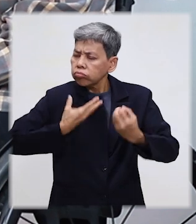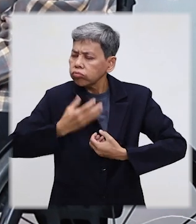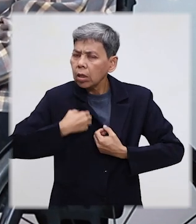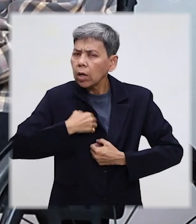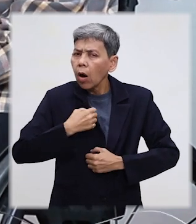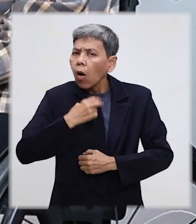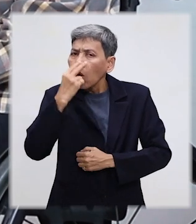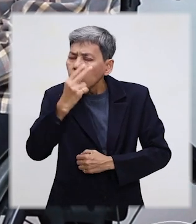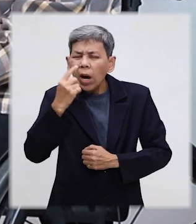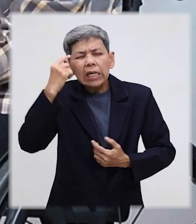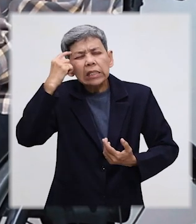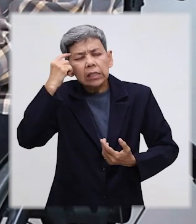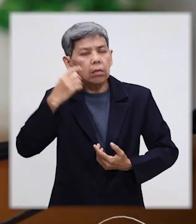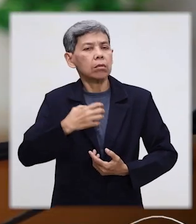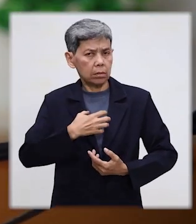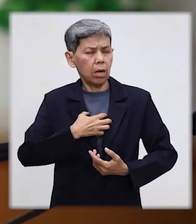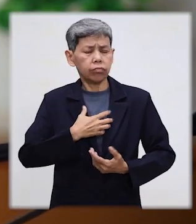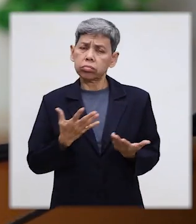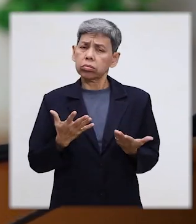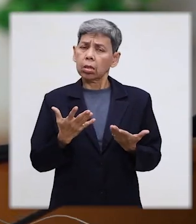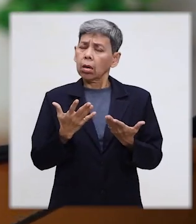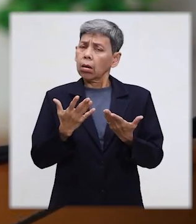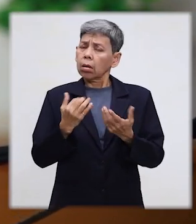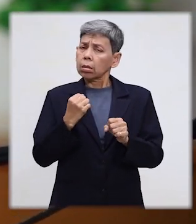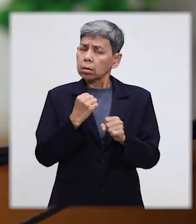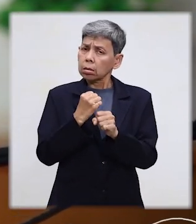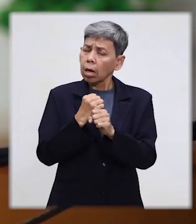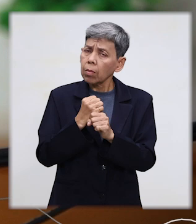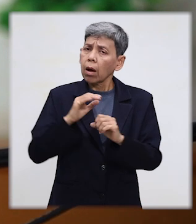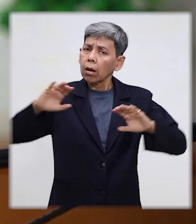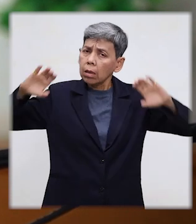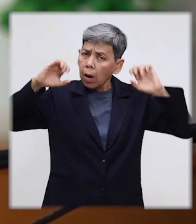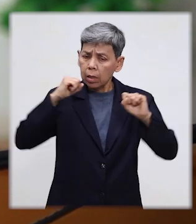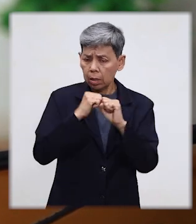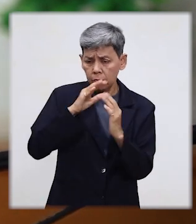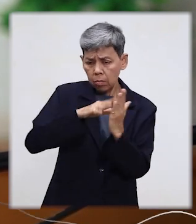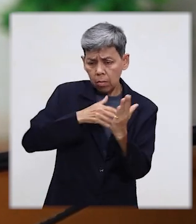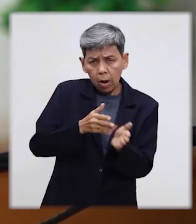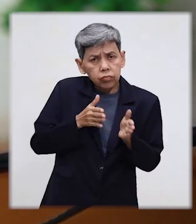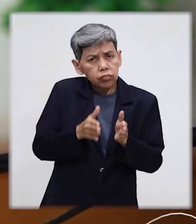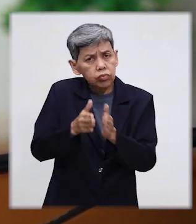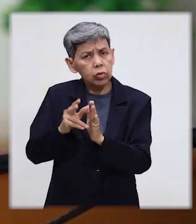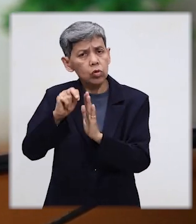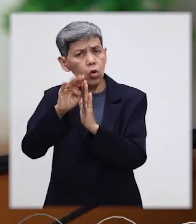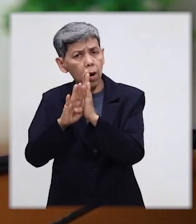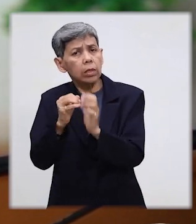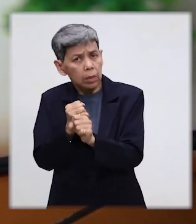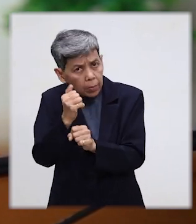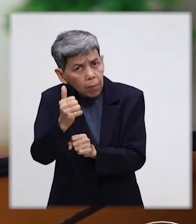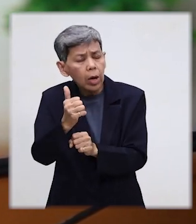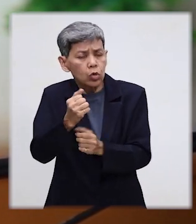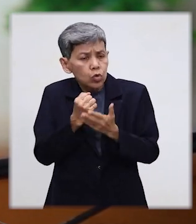ดูหรือว่าไปไกลถึงขั้นมันสามารถพาไปให้เกิดนโยบายอะไรทางสังคมเพื่อช่ว